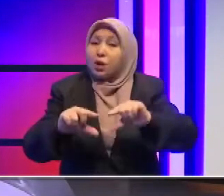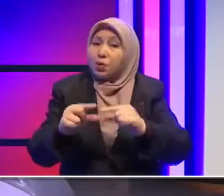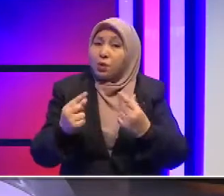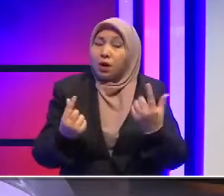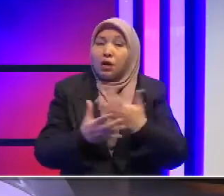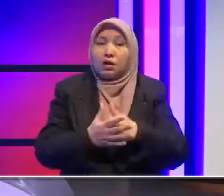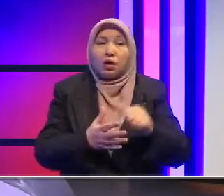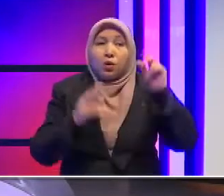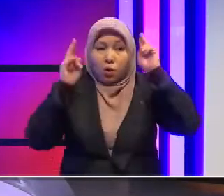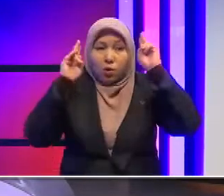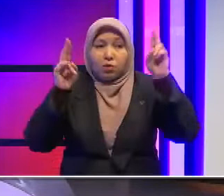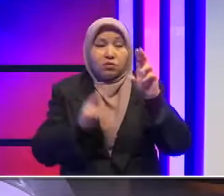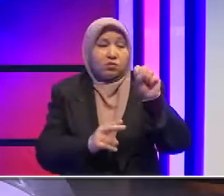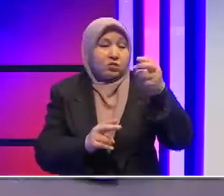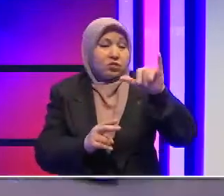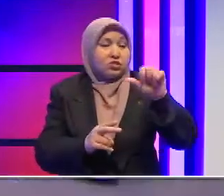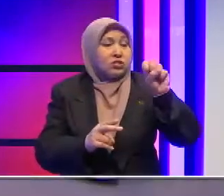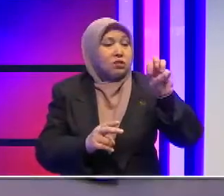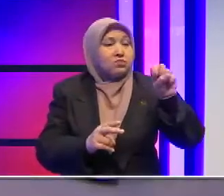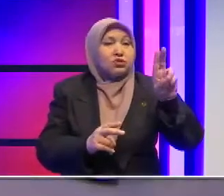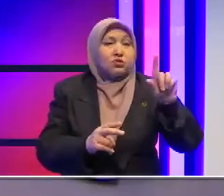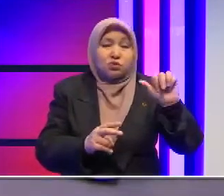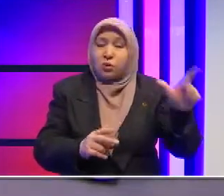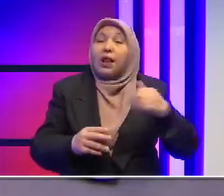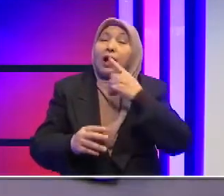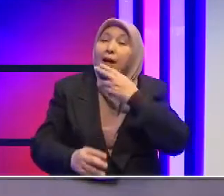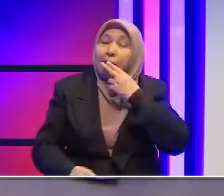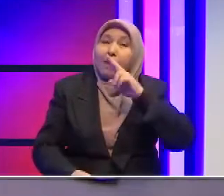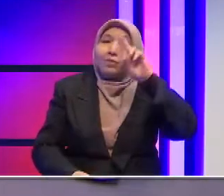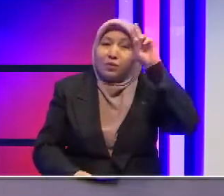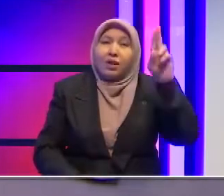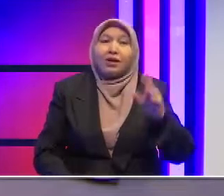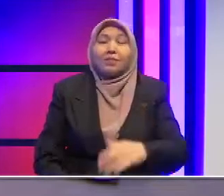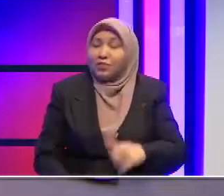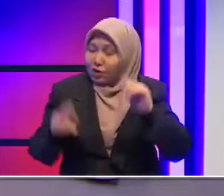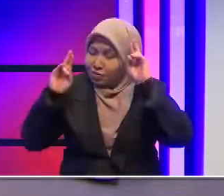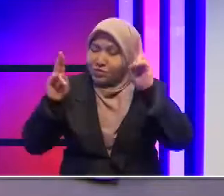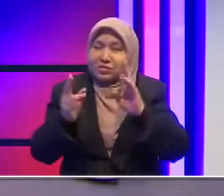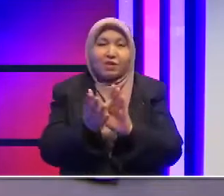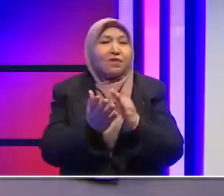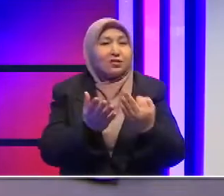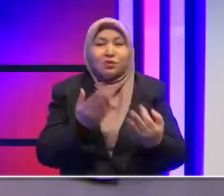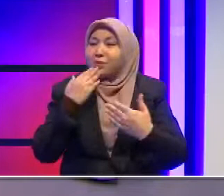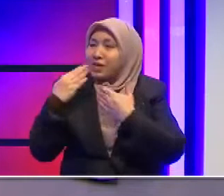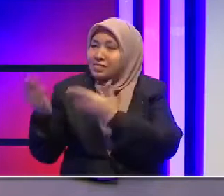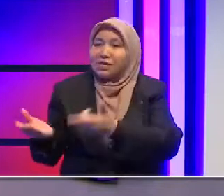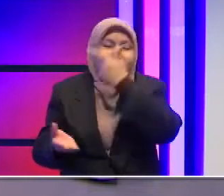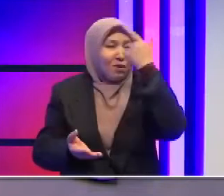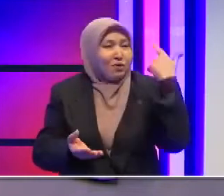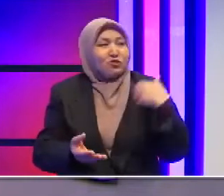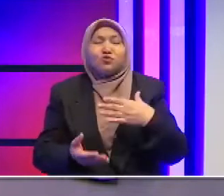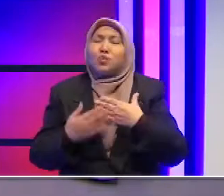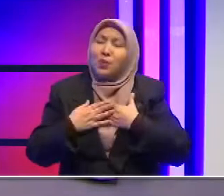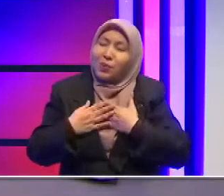Al-Fadil Ustaz Syamsul Hakim. Apa khabar Ustaz? Alhamdulillah, bikhair Ustaz. Alhamdulillah, Ustaz. Ya. Terima kasih sudi bersama.